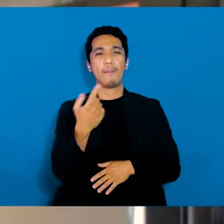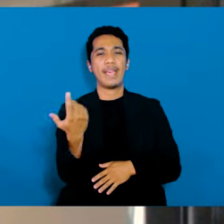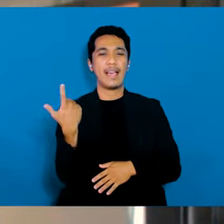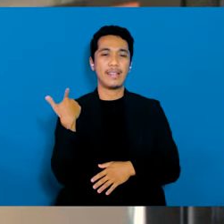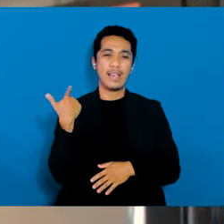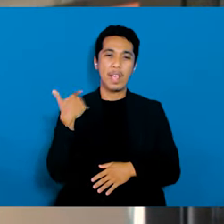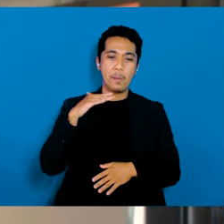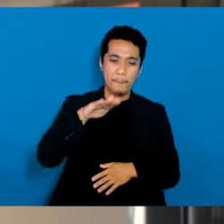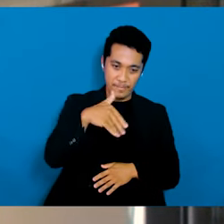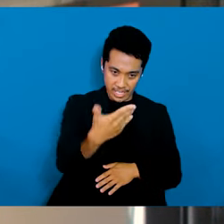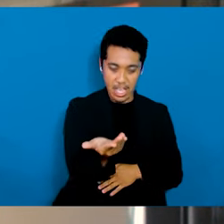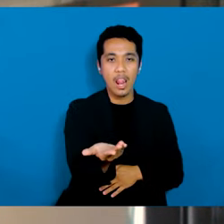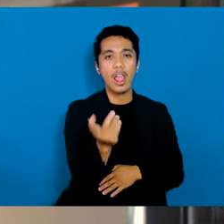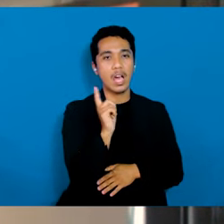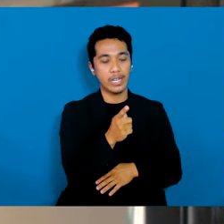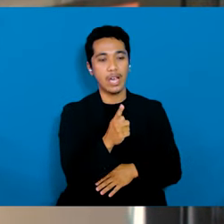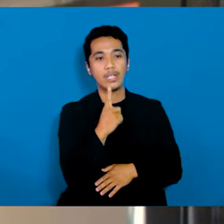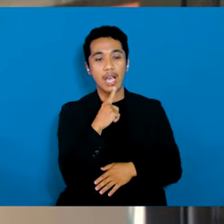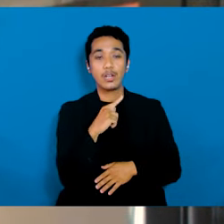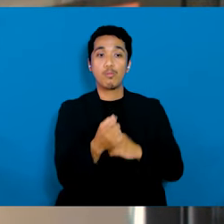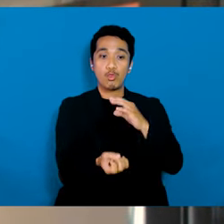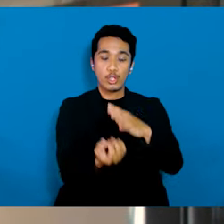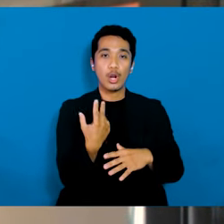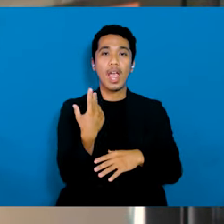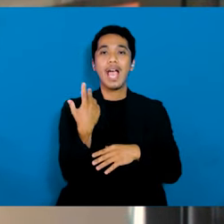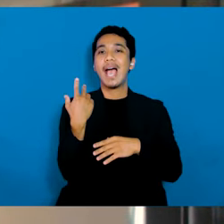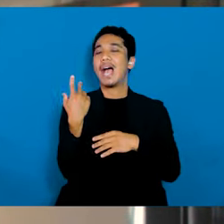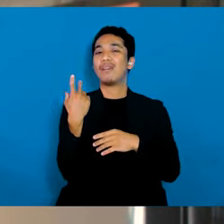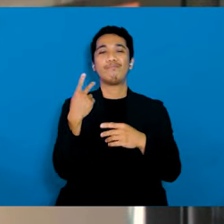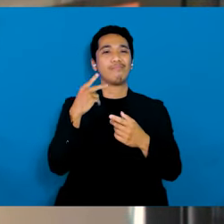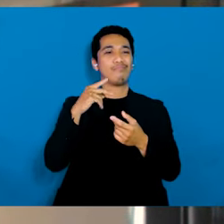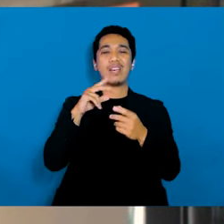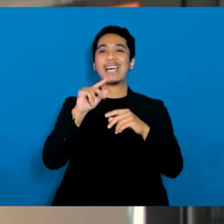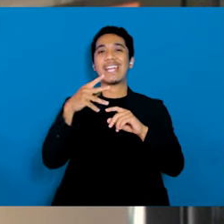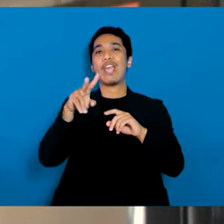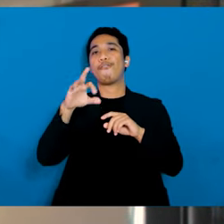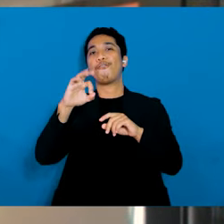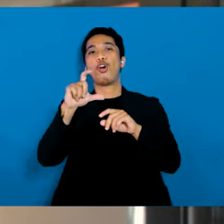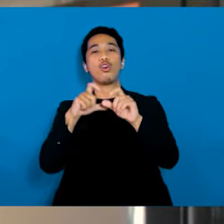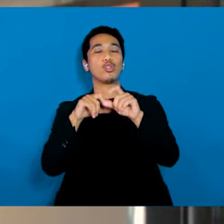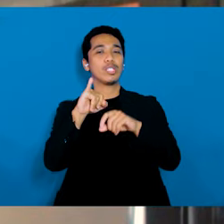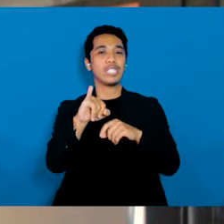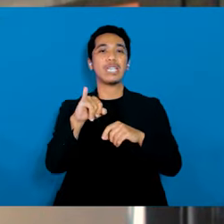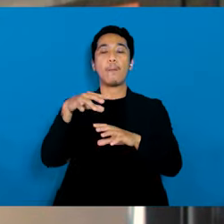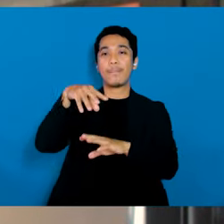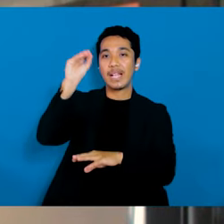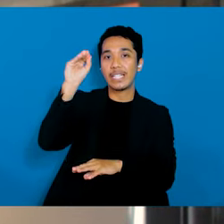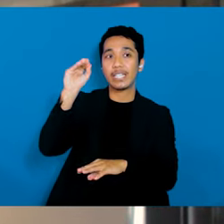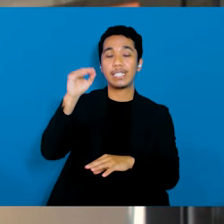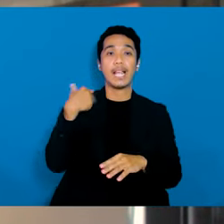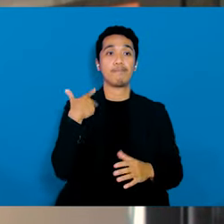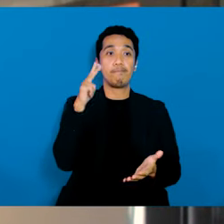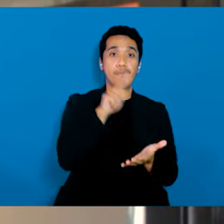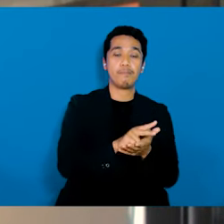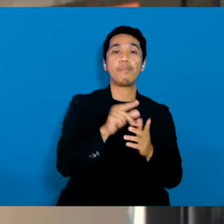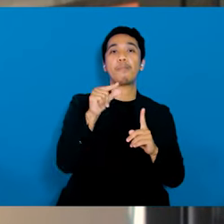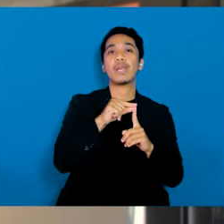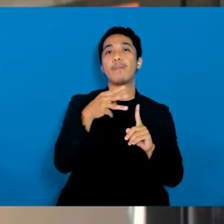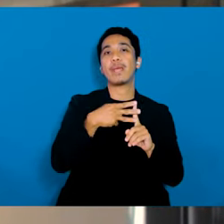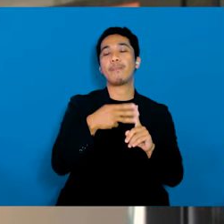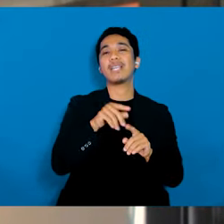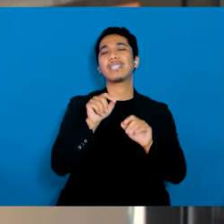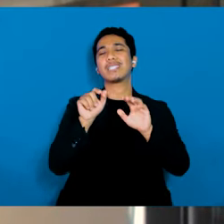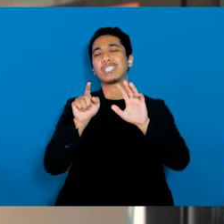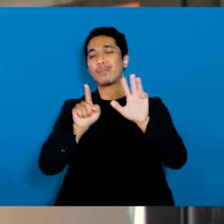begitu, ya, sampai ada yang meninggal. Nah, itu kemudian melahirkan Revolusi Prancis dan kemudian disahkan di